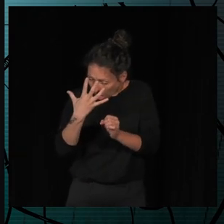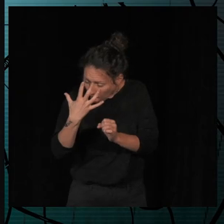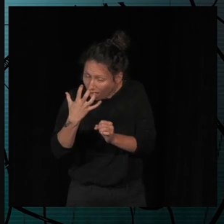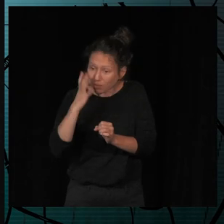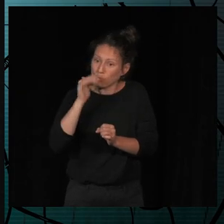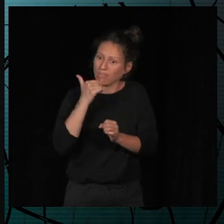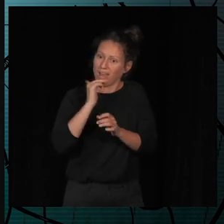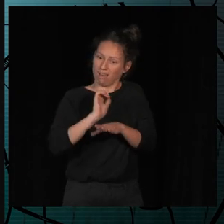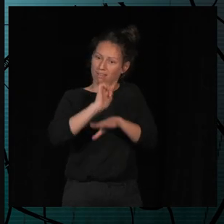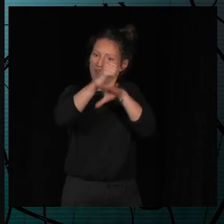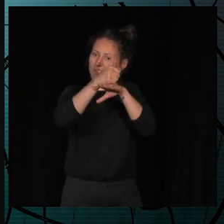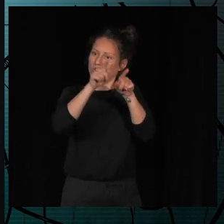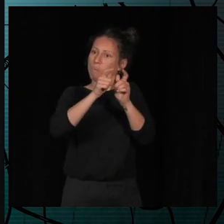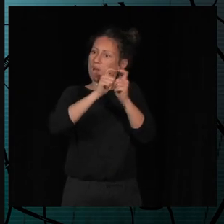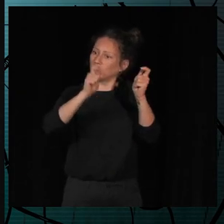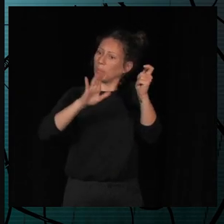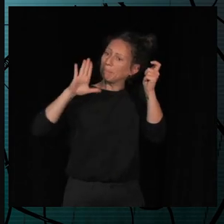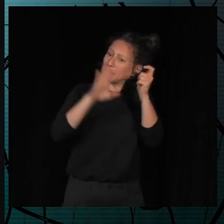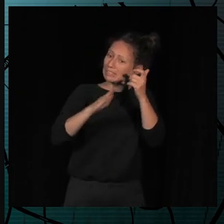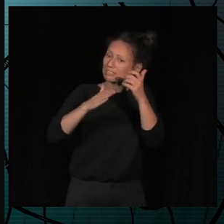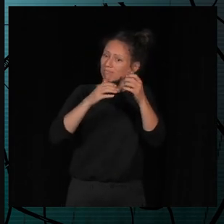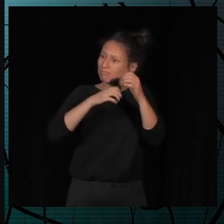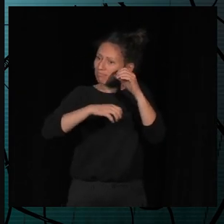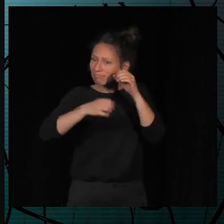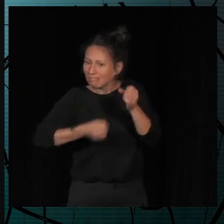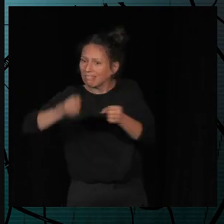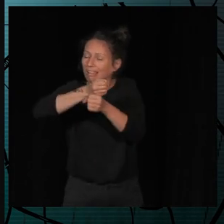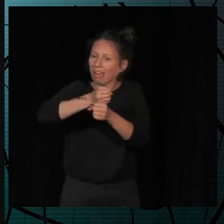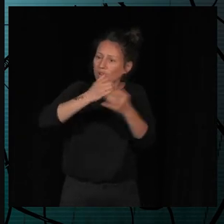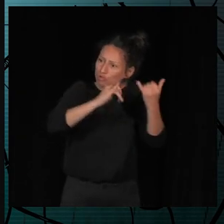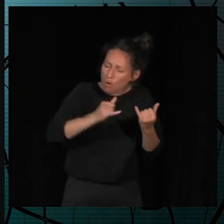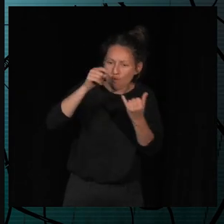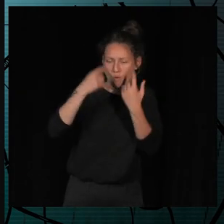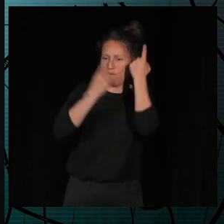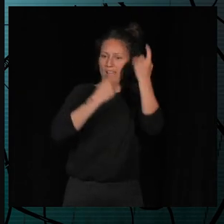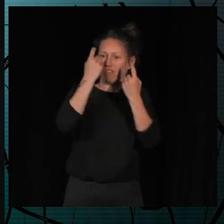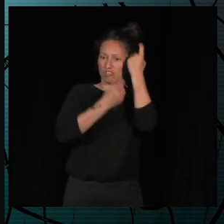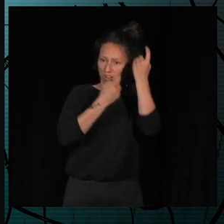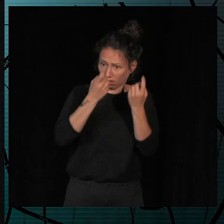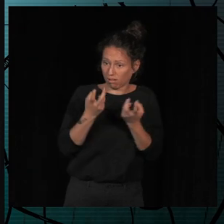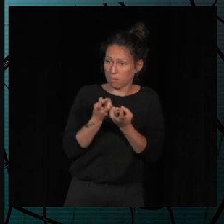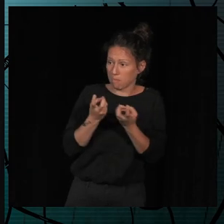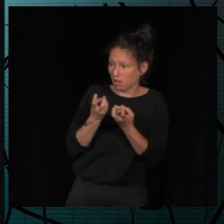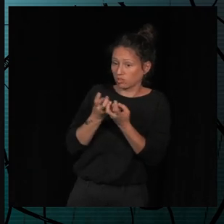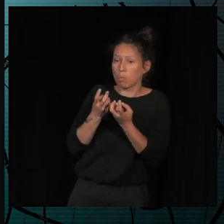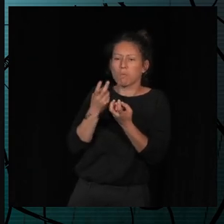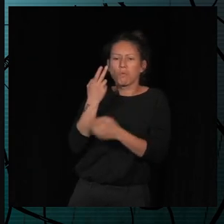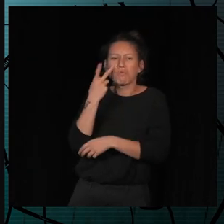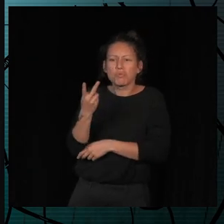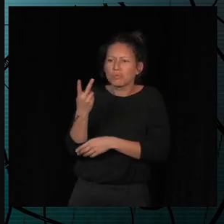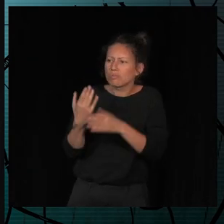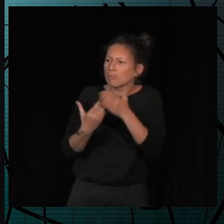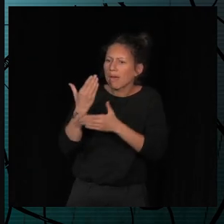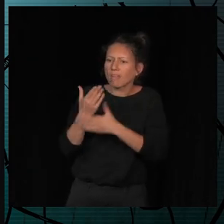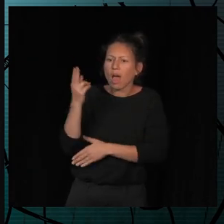doit se réinterroger sur ce qu'elle souhaite même si j'ai écouté à nouveau ce matin que Ubisoft va très mal B parce qu'ils vont reculer le jeu de